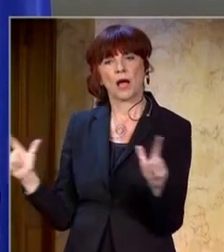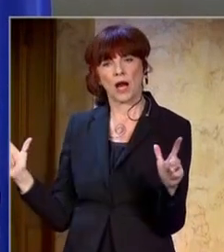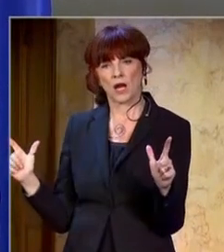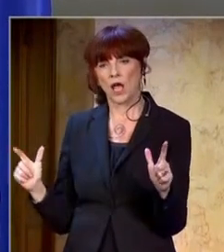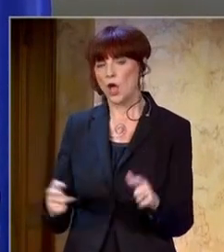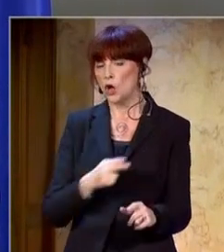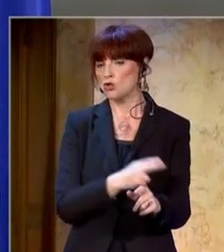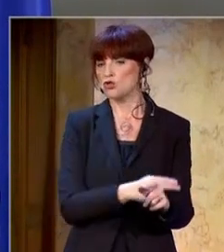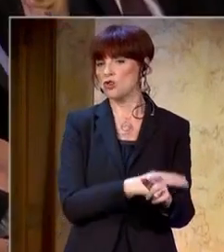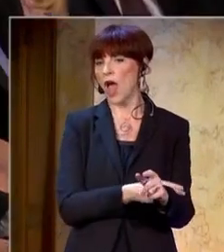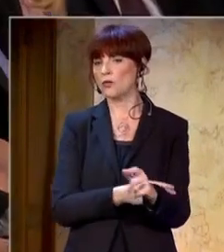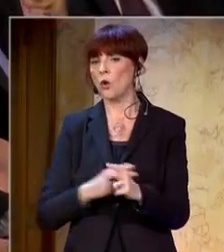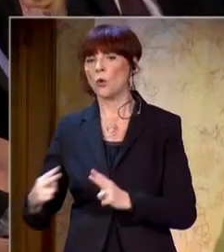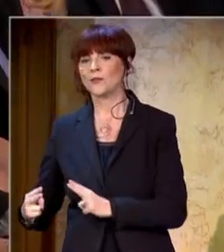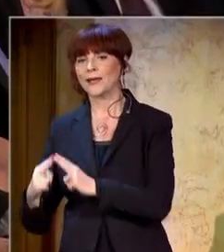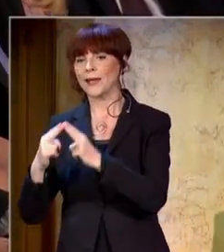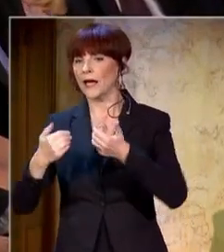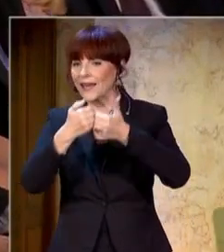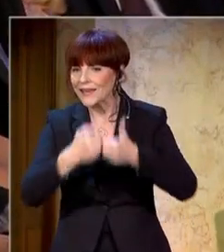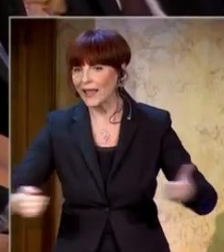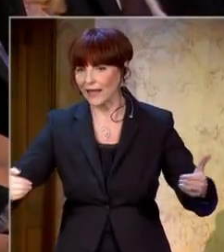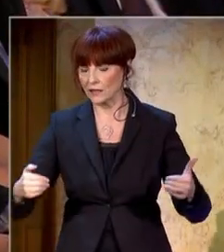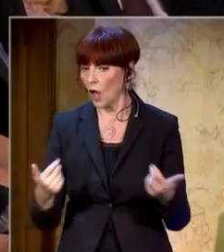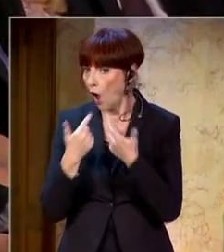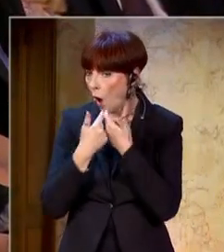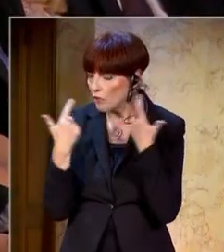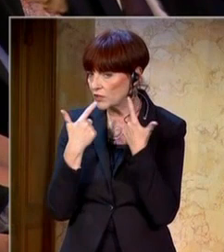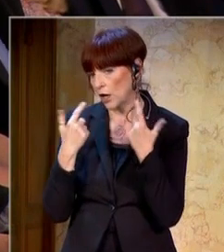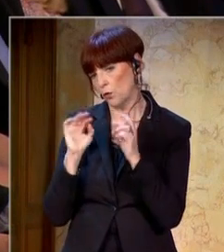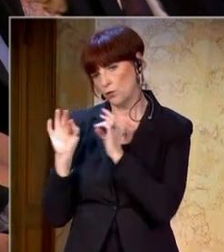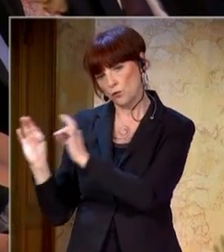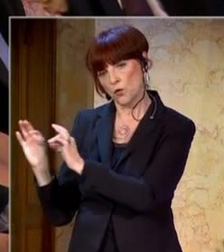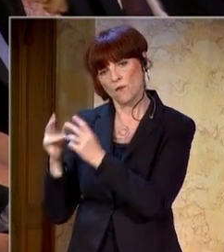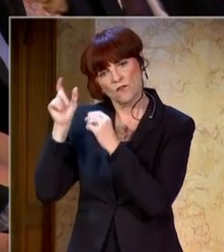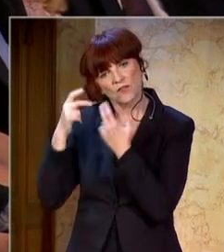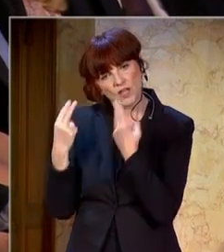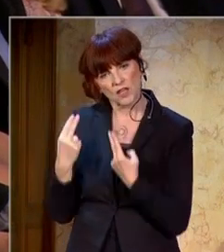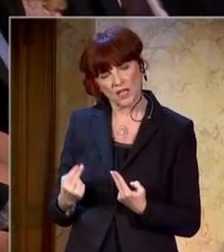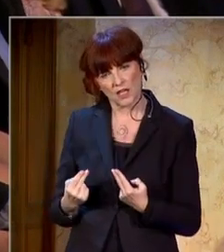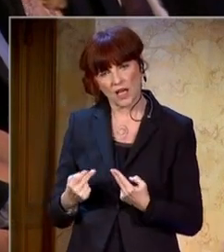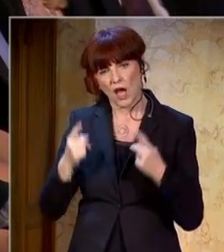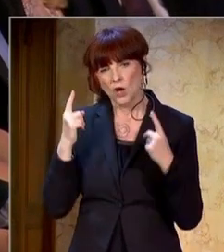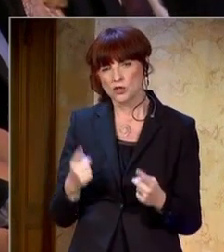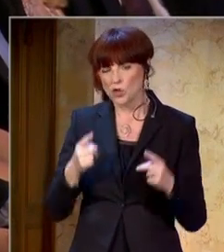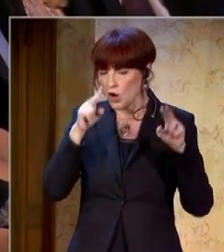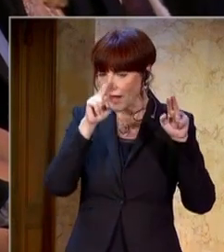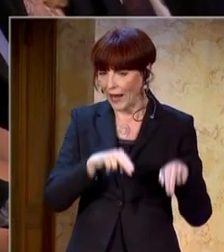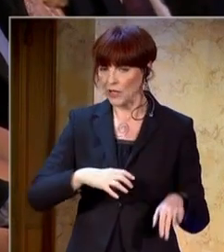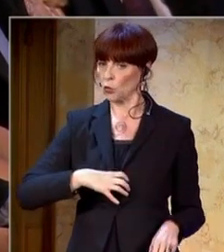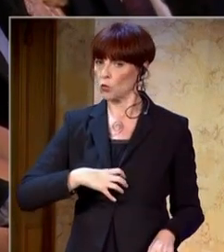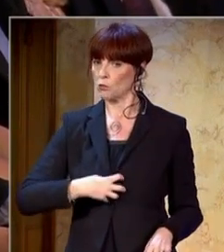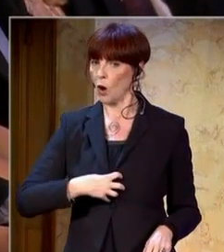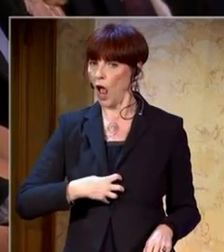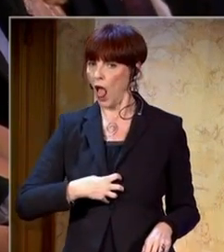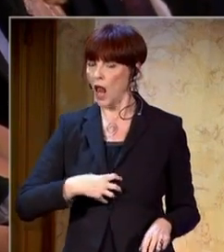und die Aufklärung ein wesentliches Anliegen war, zu sagen, dass man eine gewisse Trennung von Recht und Moral, insbesondere bei der